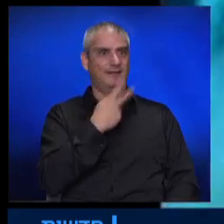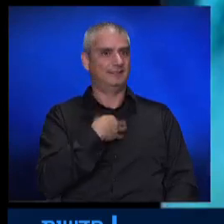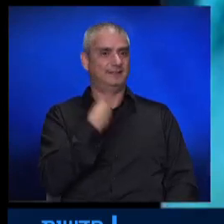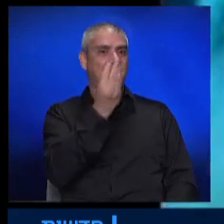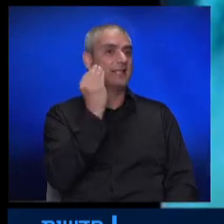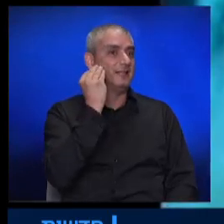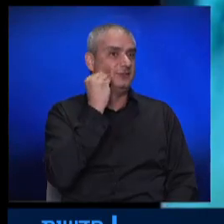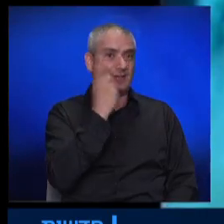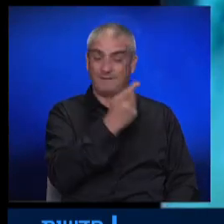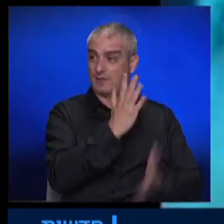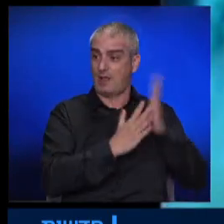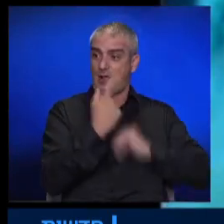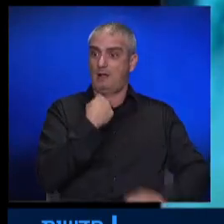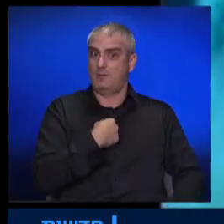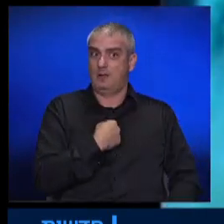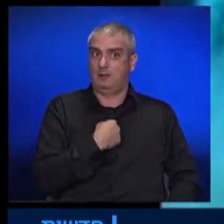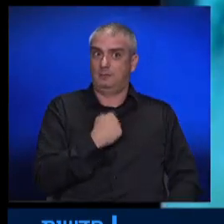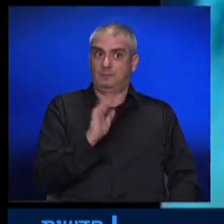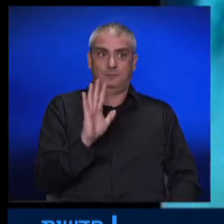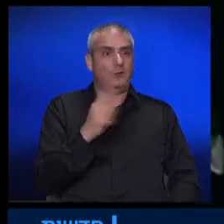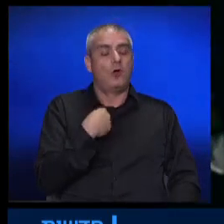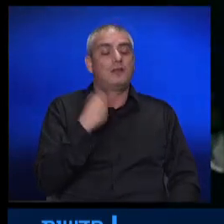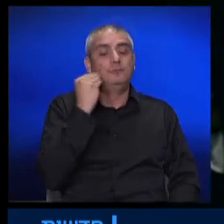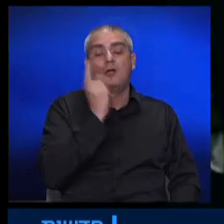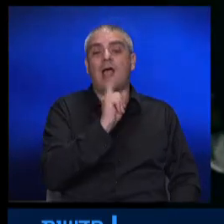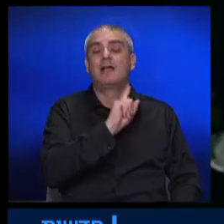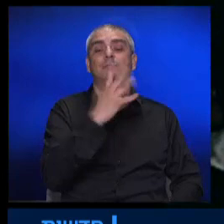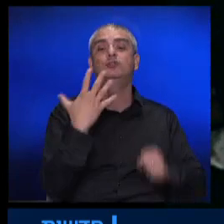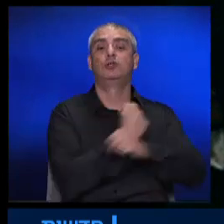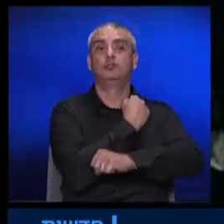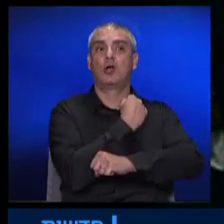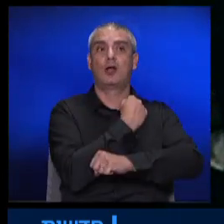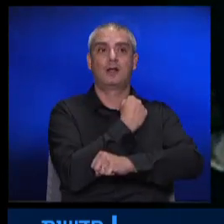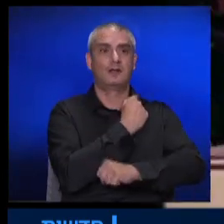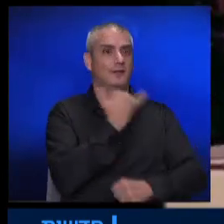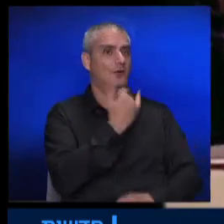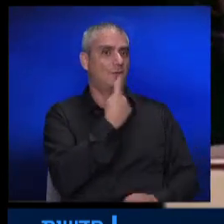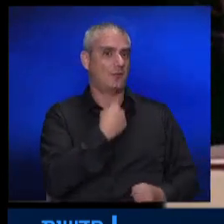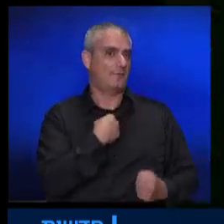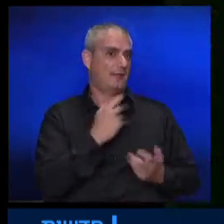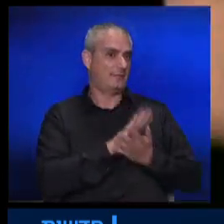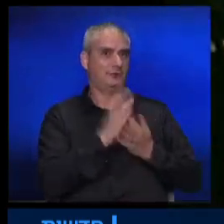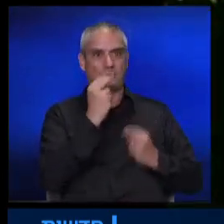והיא אמרה, אותי מנשקים רק מי שזוכה. לא יודעת מה לומר, אני פשוט עוד שנייה מתעלפת.